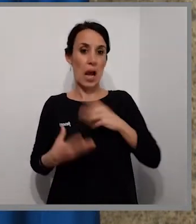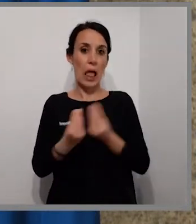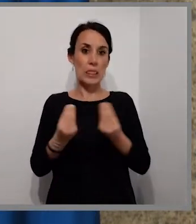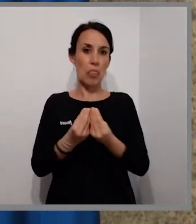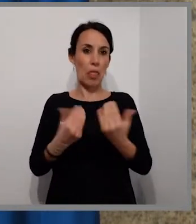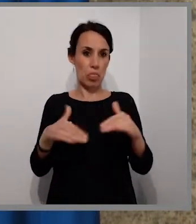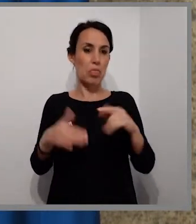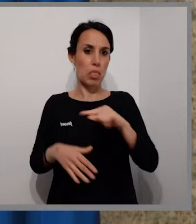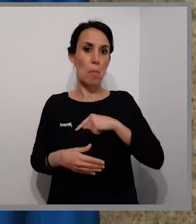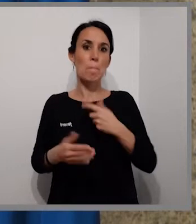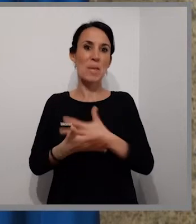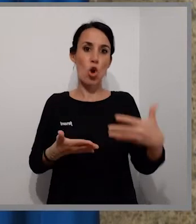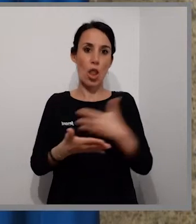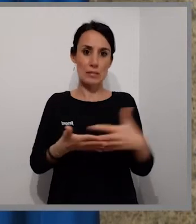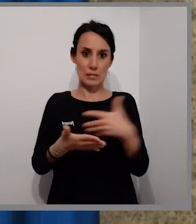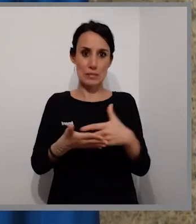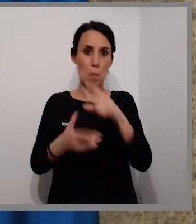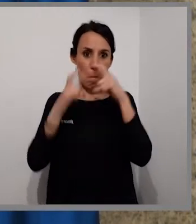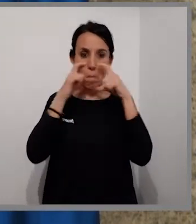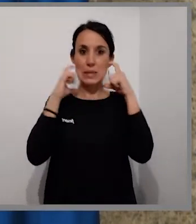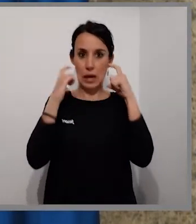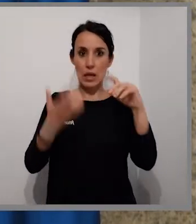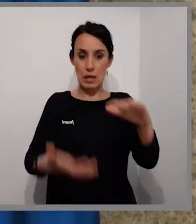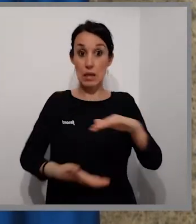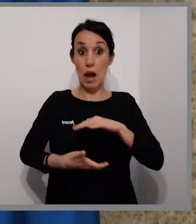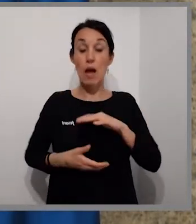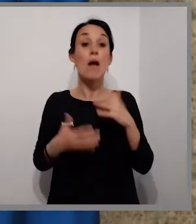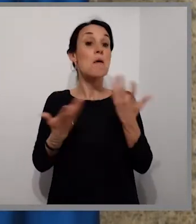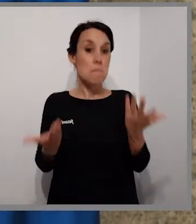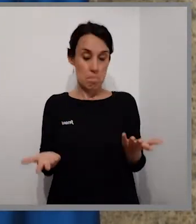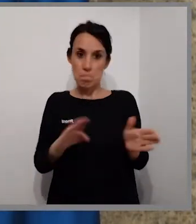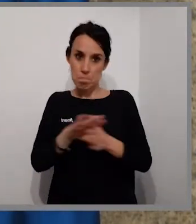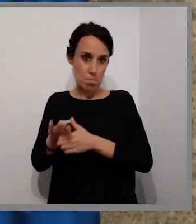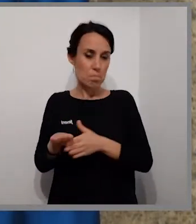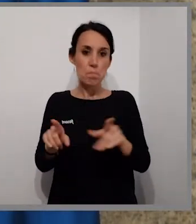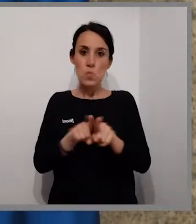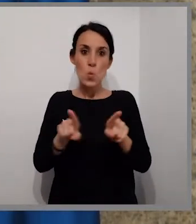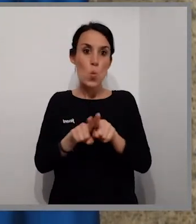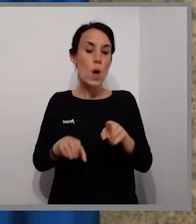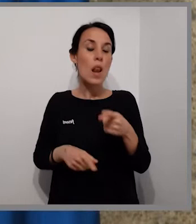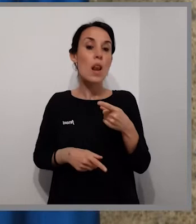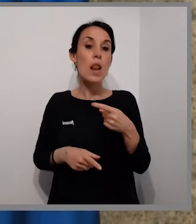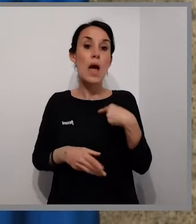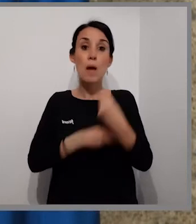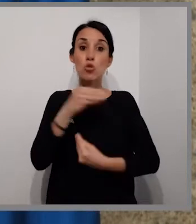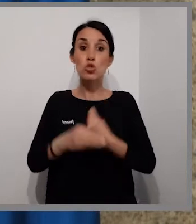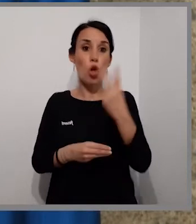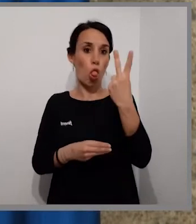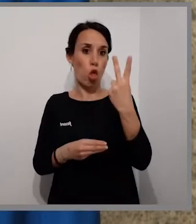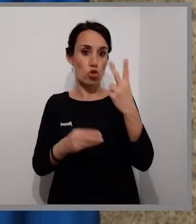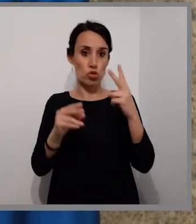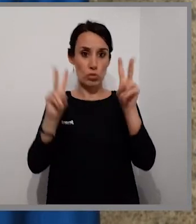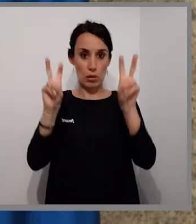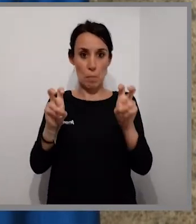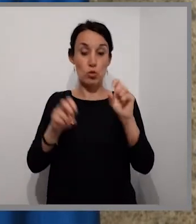una gran quantitat de mascaretes, diversos milions de mascaretes. Tanmateix, el que hem fet és, com